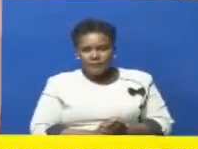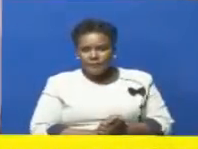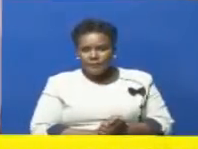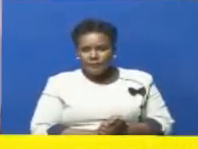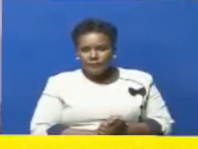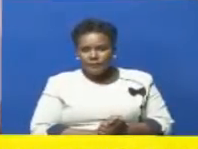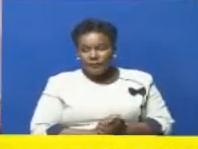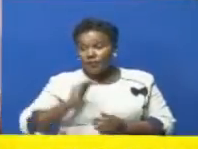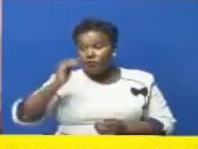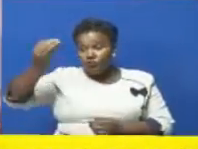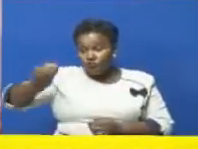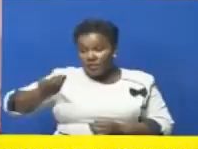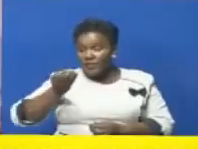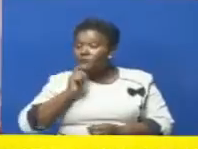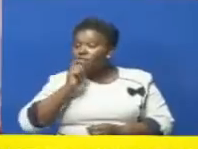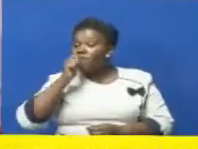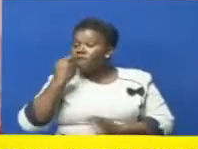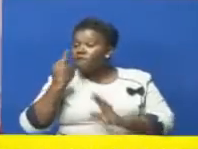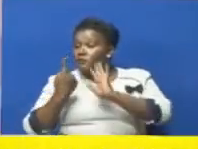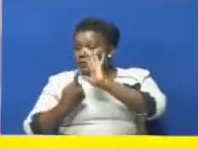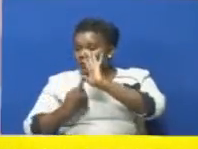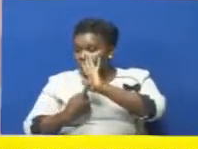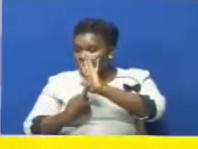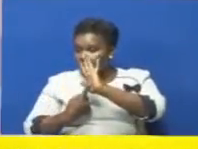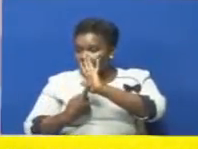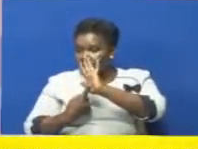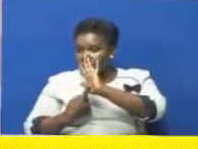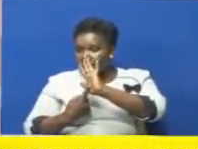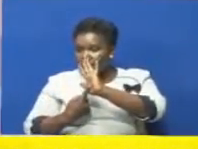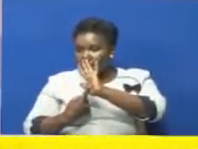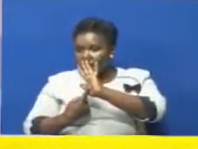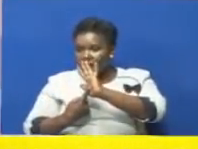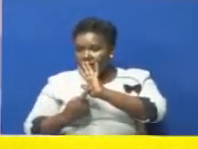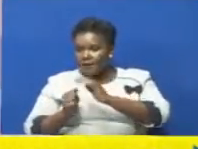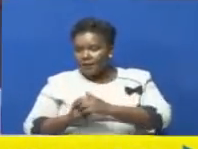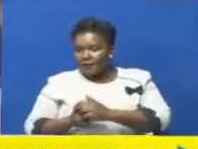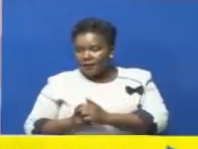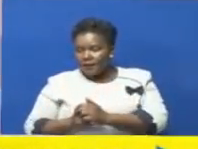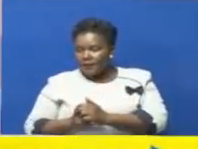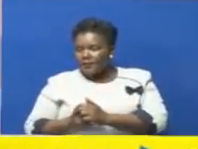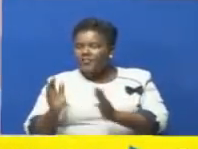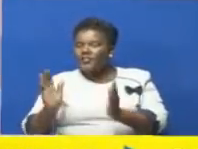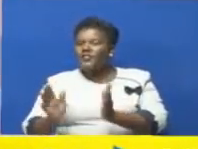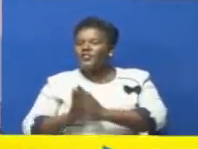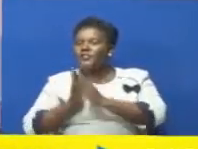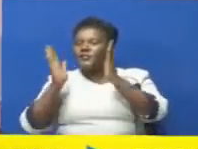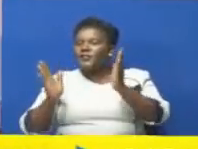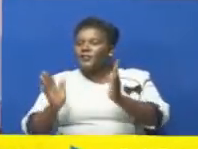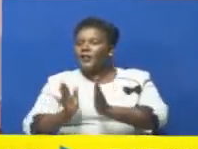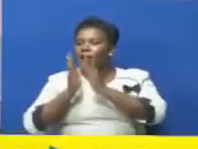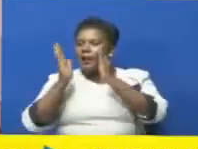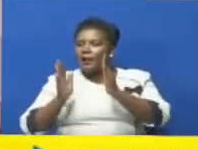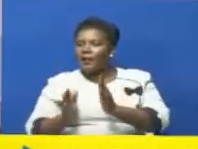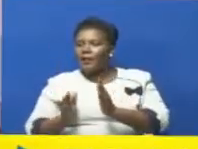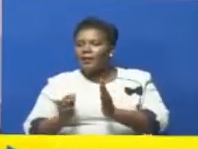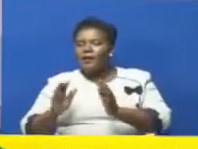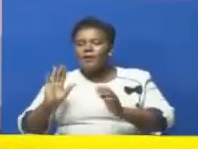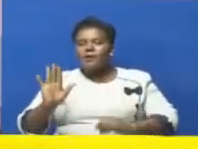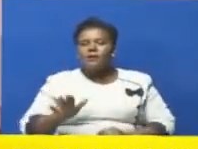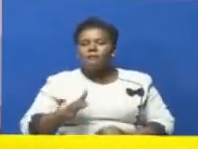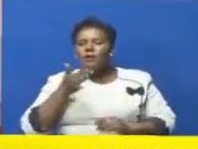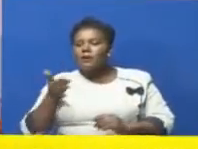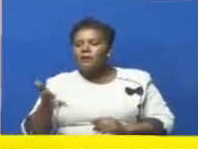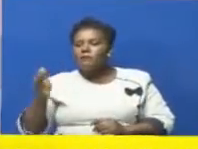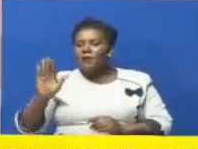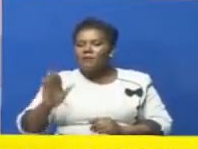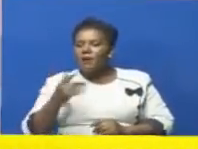wa mfungo sita katika kumsherehekea mtume, isiwe tu kumsherehekea kwa dufu tu peke yake, kupita kwenye mahospitali, kwa vituo